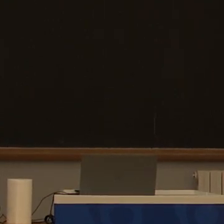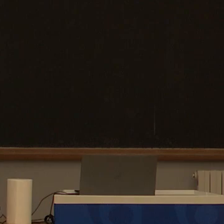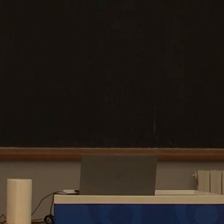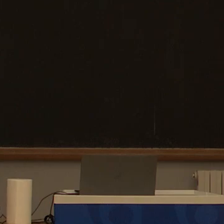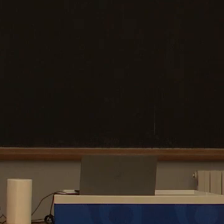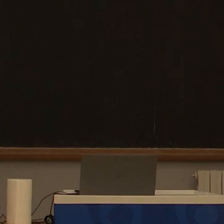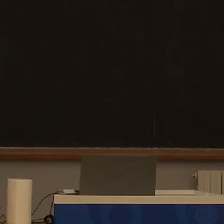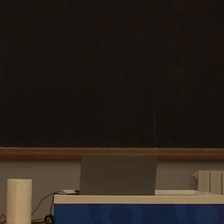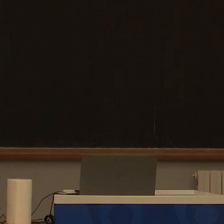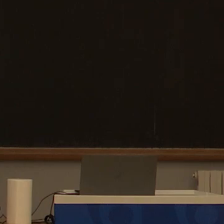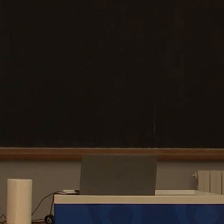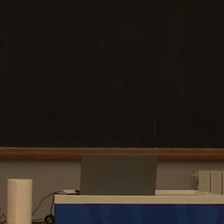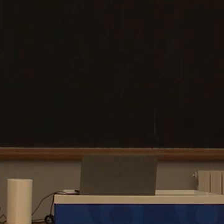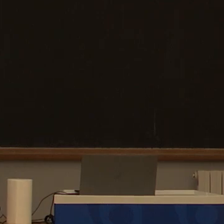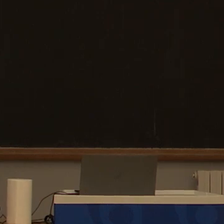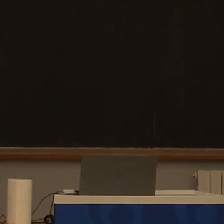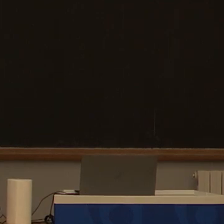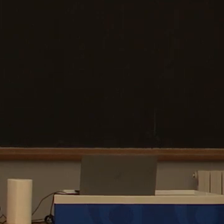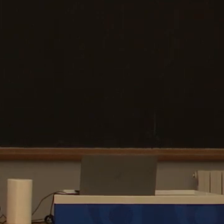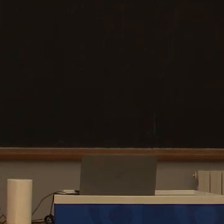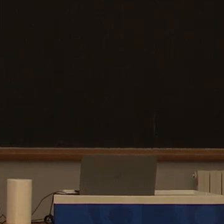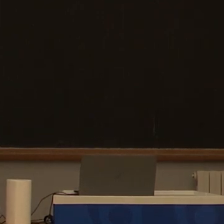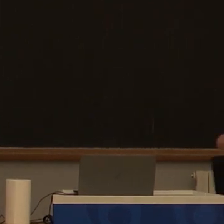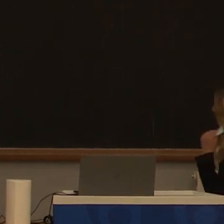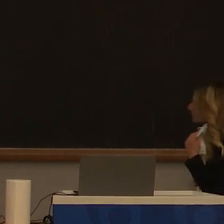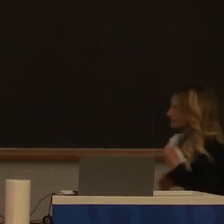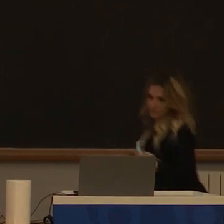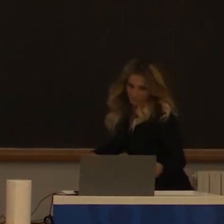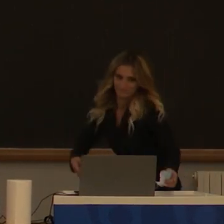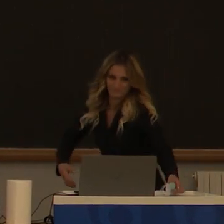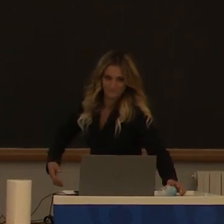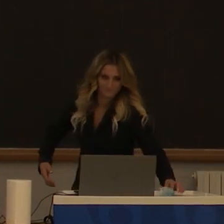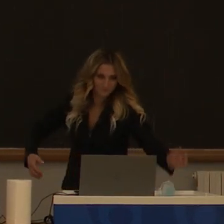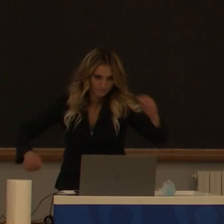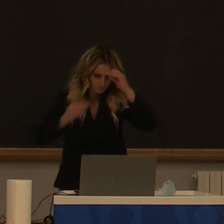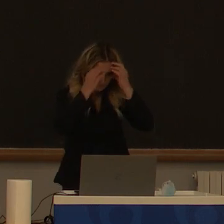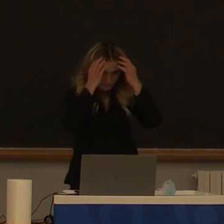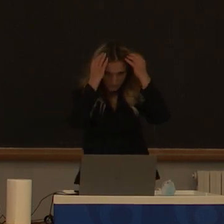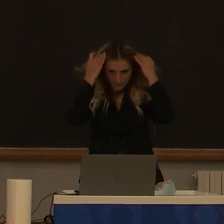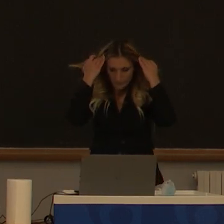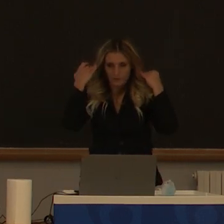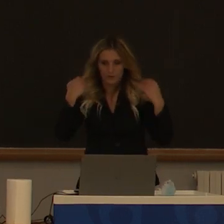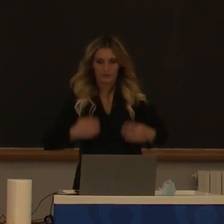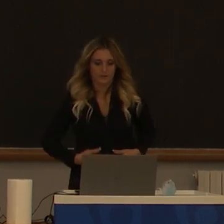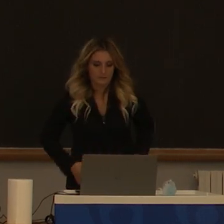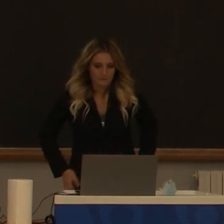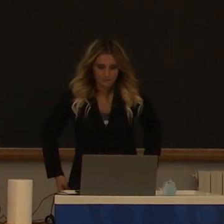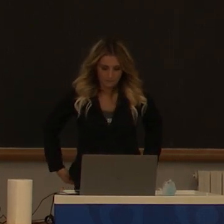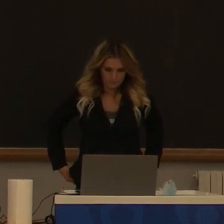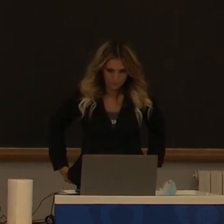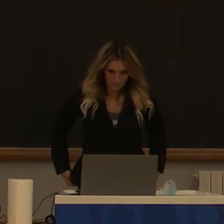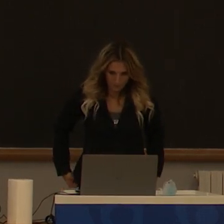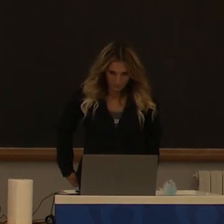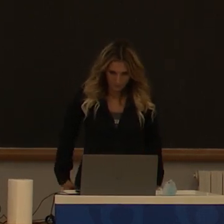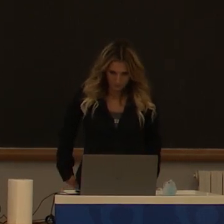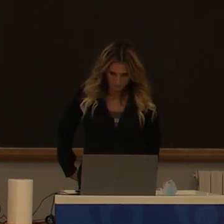ecologica, Talk Agenda 2030, con un intervento iniziale che sarà appunto programmatico rispetto agli